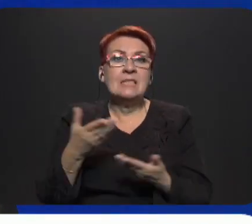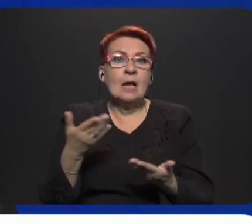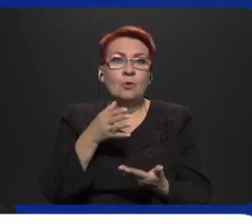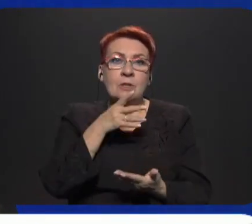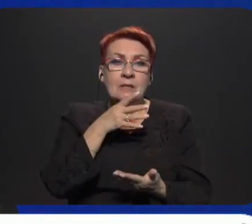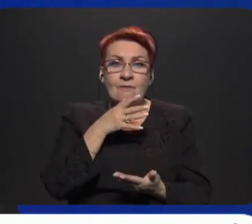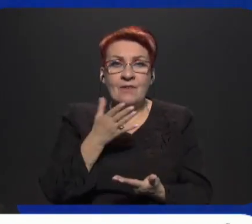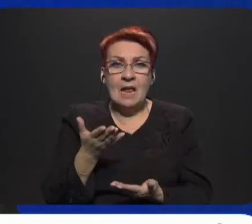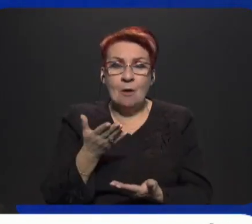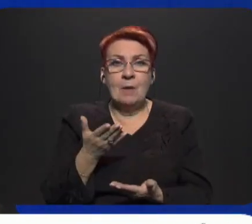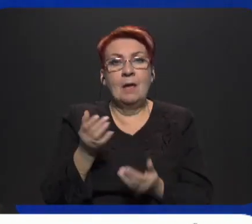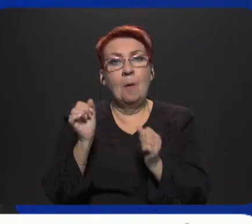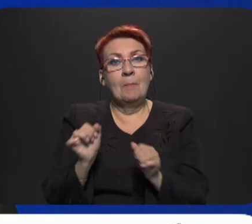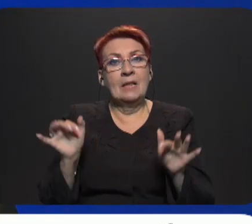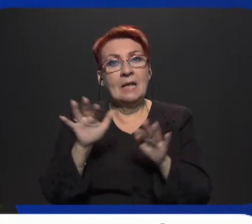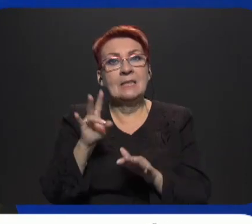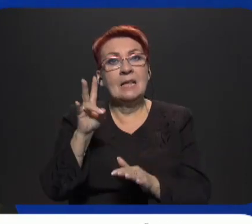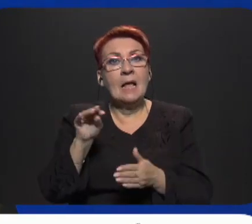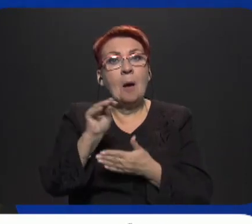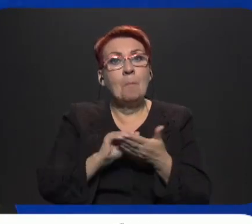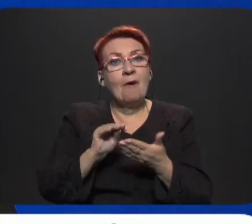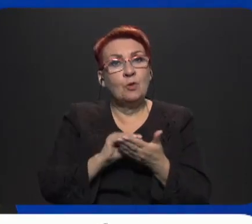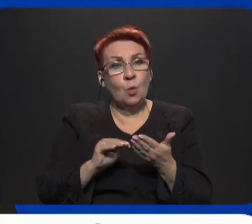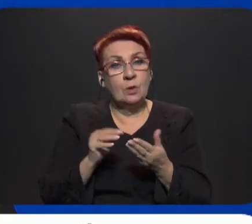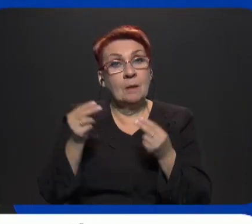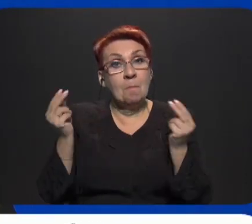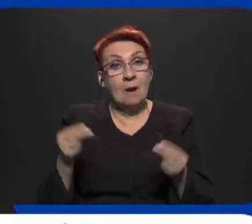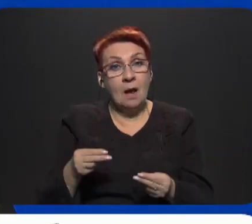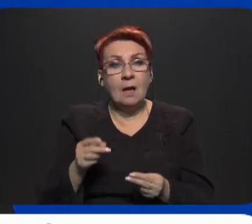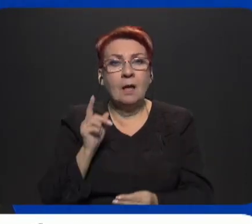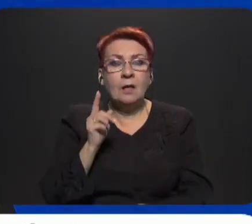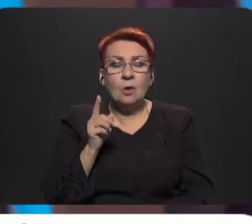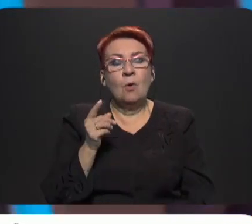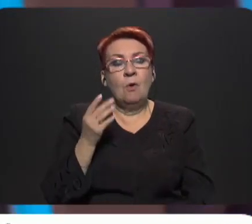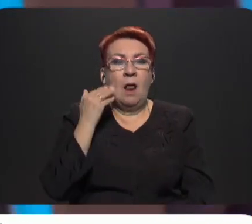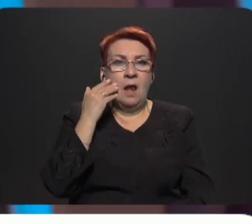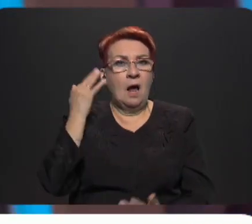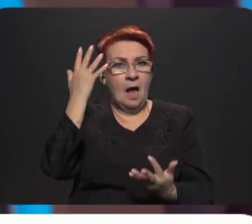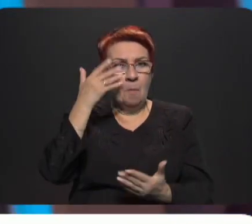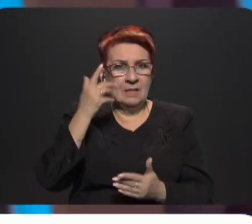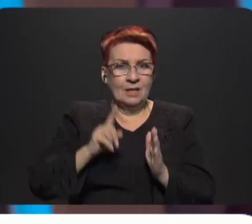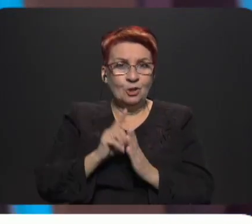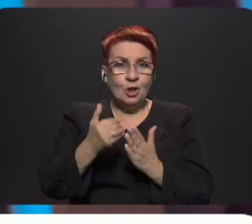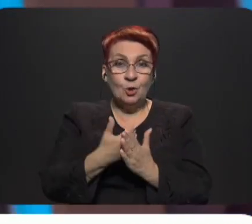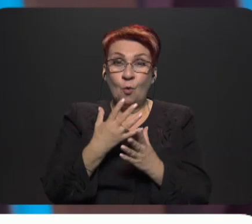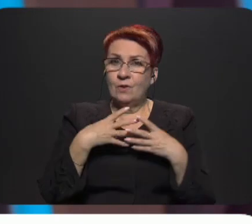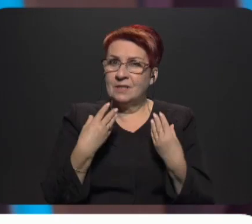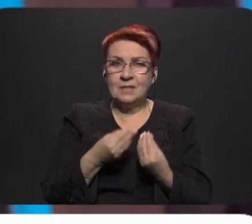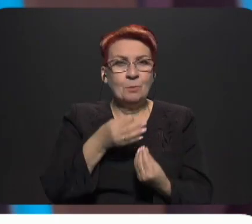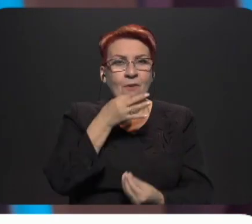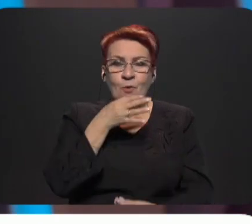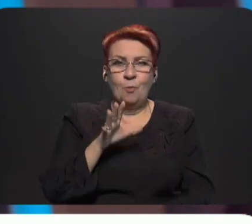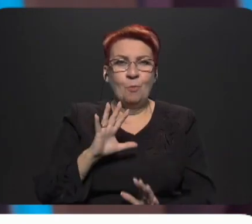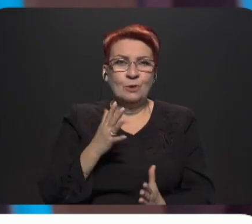после епитимьи благословение на повторный брак или нет. Но в легкомыслии начинать новую семью в любом